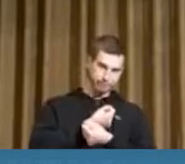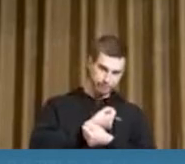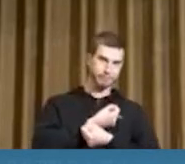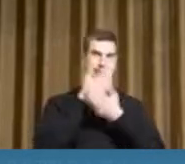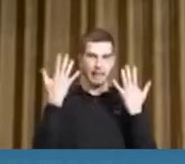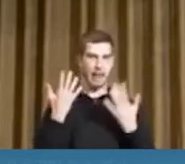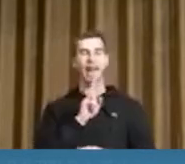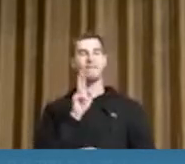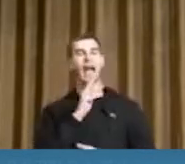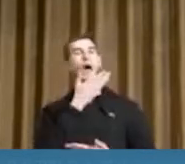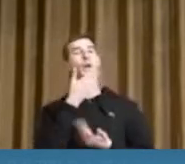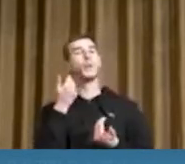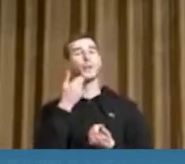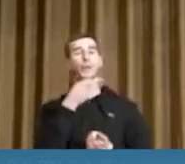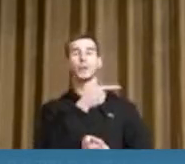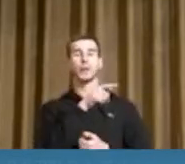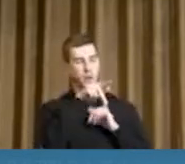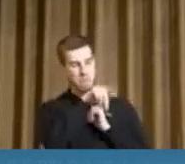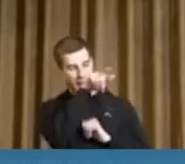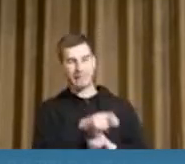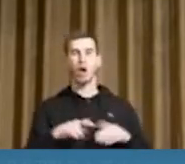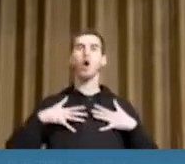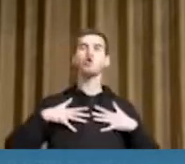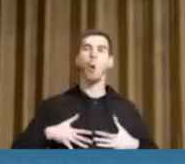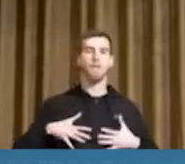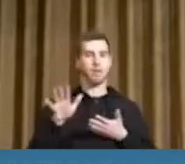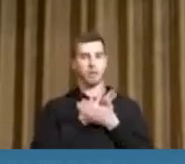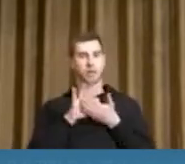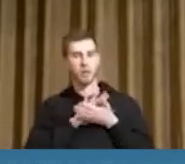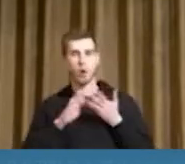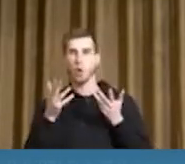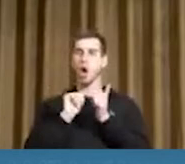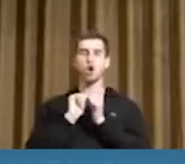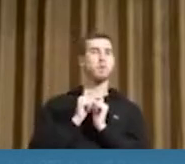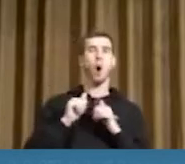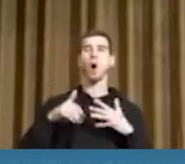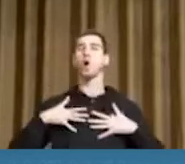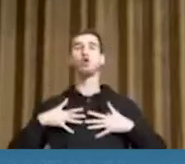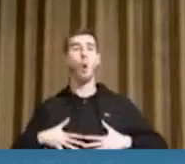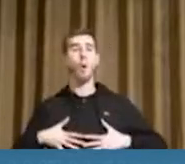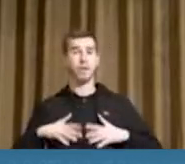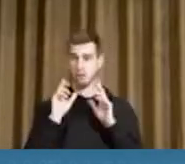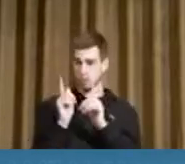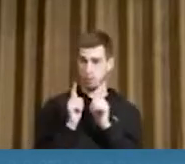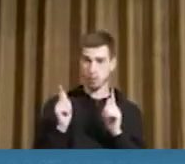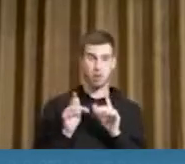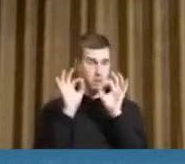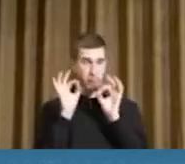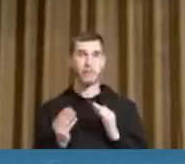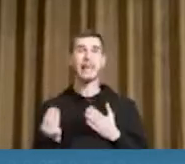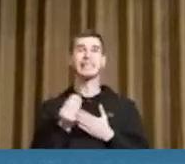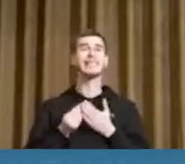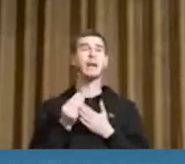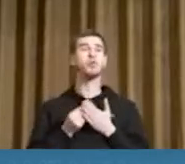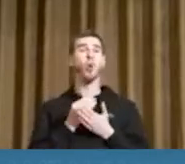einem Nicht-Covid-Patient oder Nicht-Covid-Sportler möglicherweise Symptome genannt bekommen. Und deshalb ist für uns